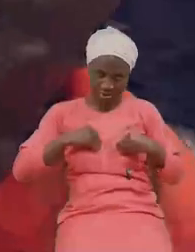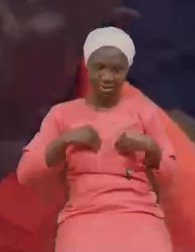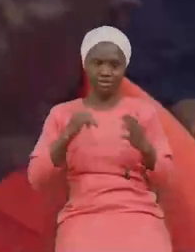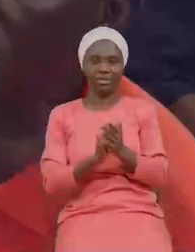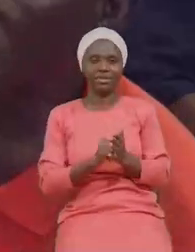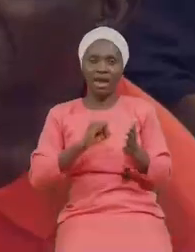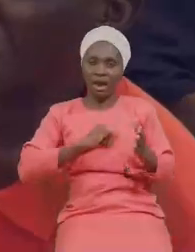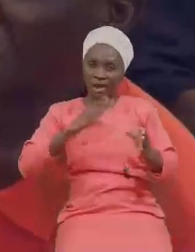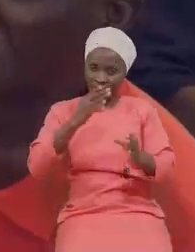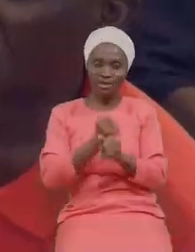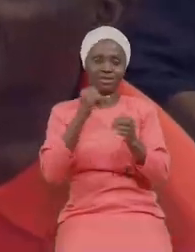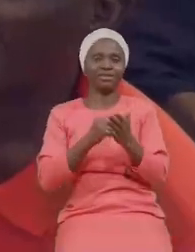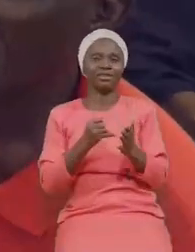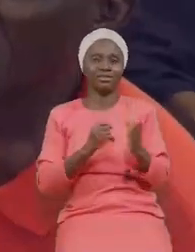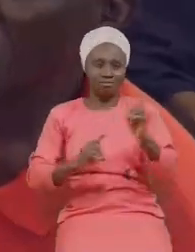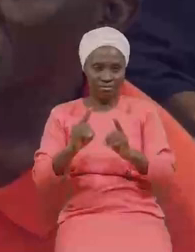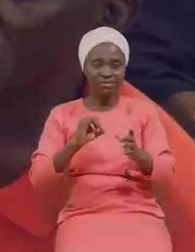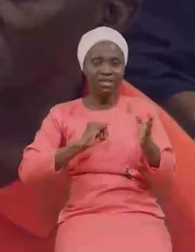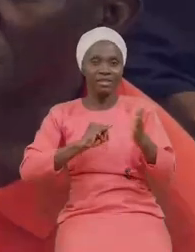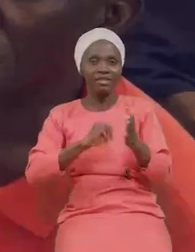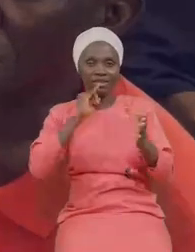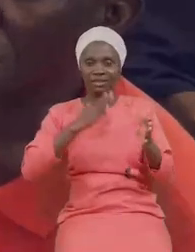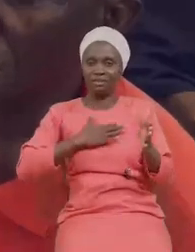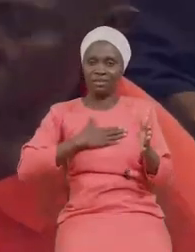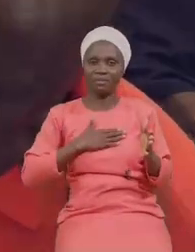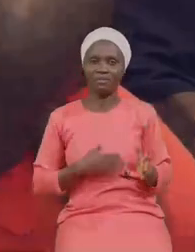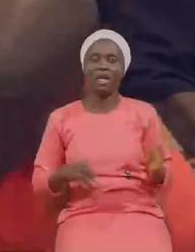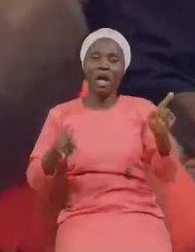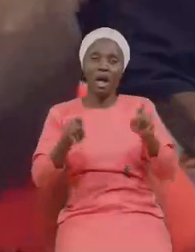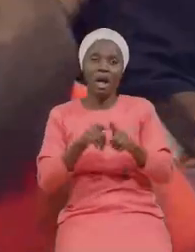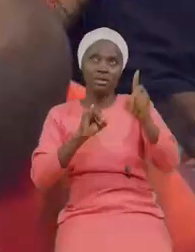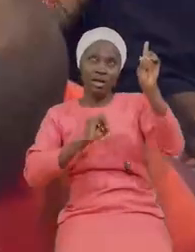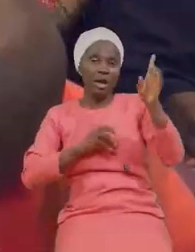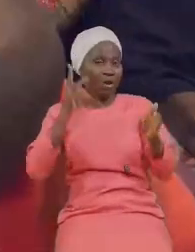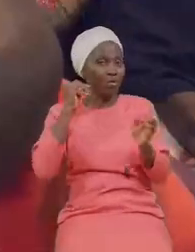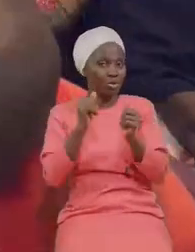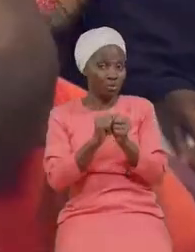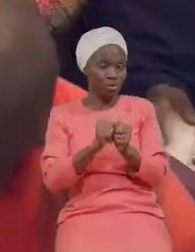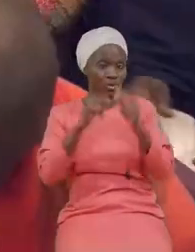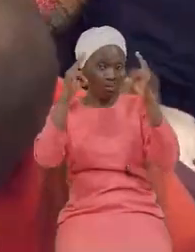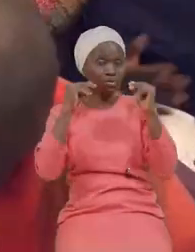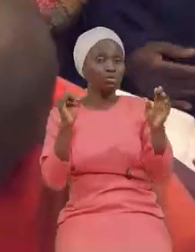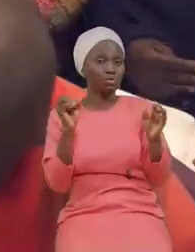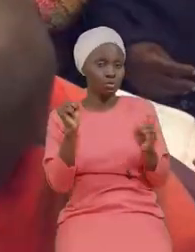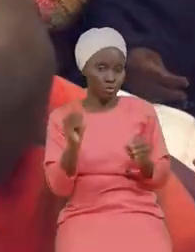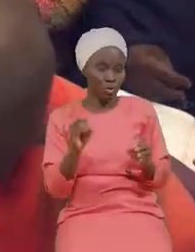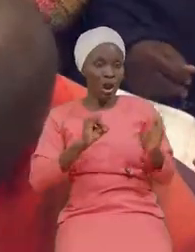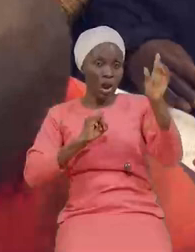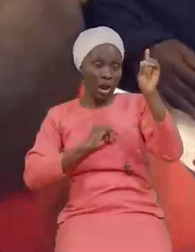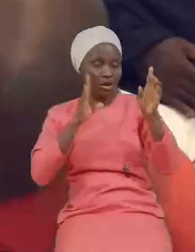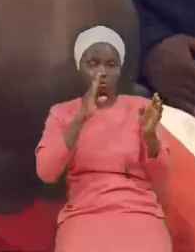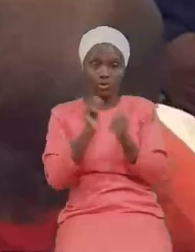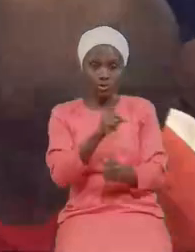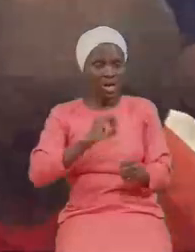cela c'est pour moi je serai avec toi comme j'ai été avec Moïse je ne te délaisserai point